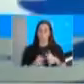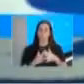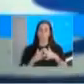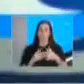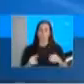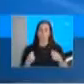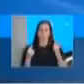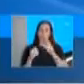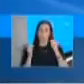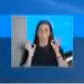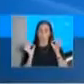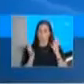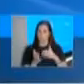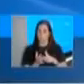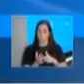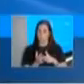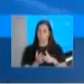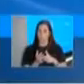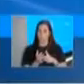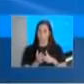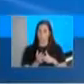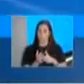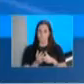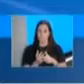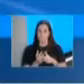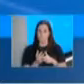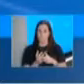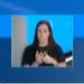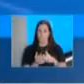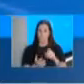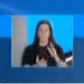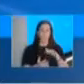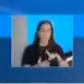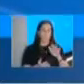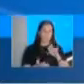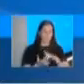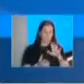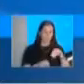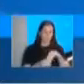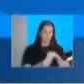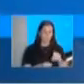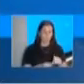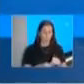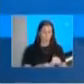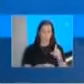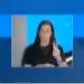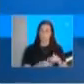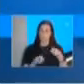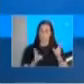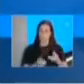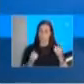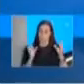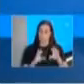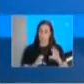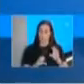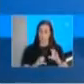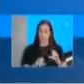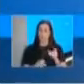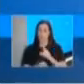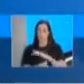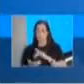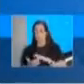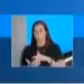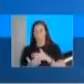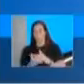את החינוך הבלתי פורמלי, מגדיל את הפערים בין ילד לילד, בין ילד שנמצא במקום שיש אפשרות להשקיע בחינוך הבלתי פורמלי